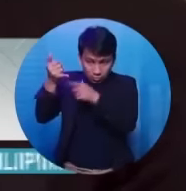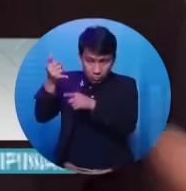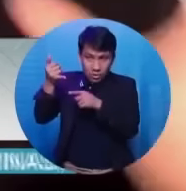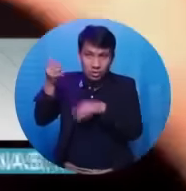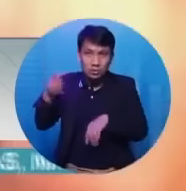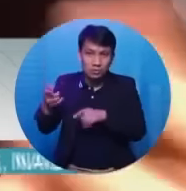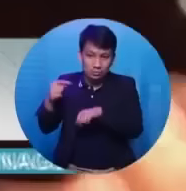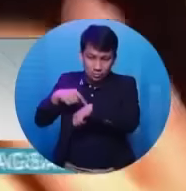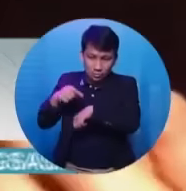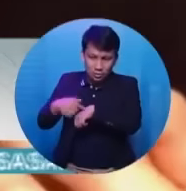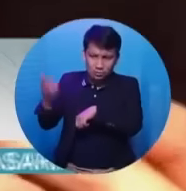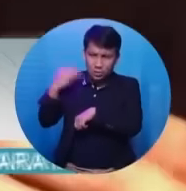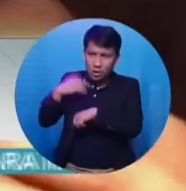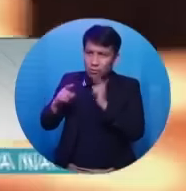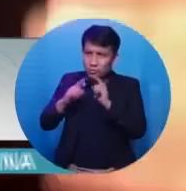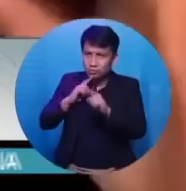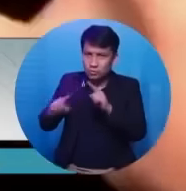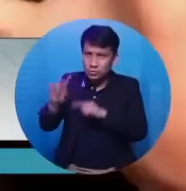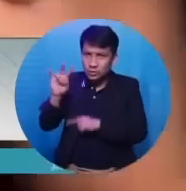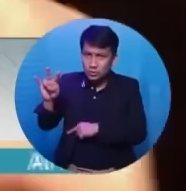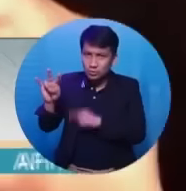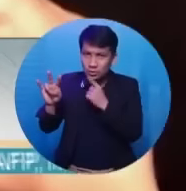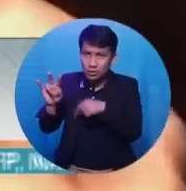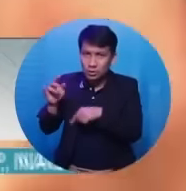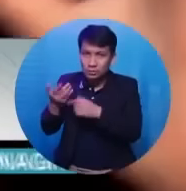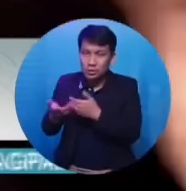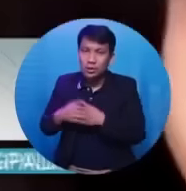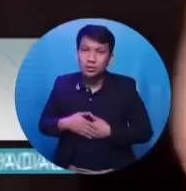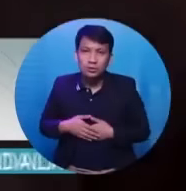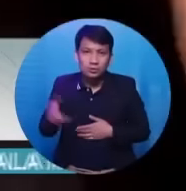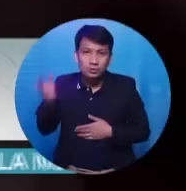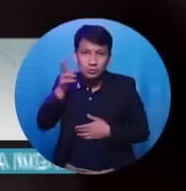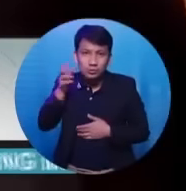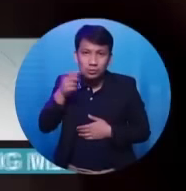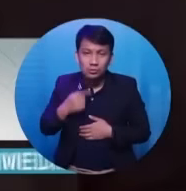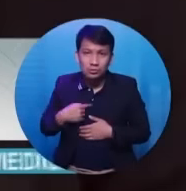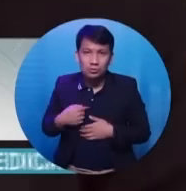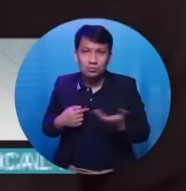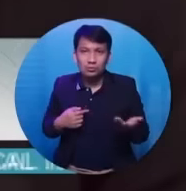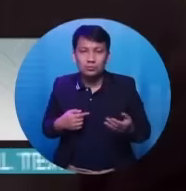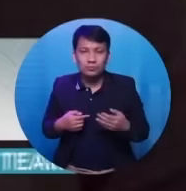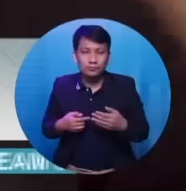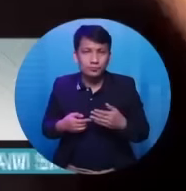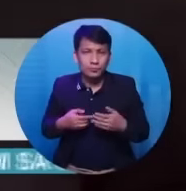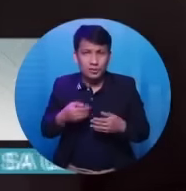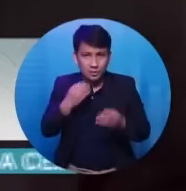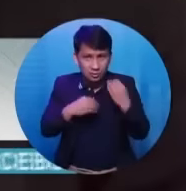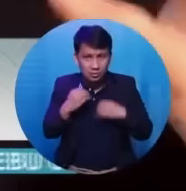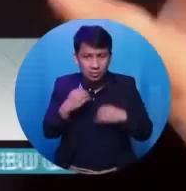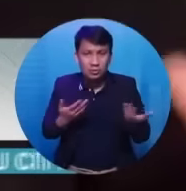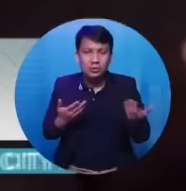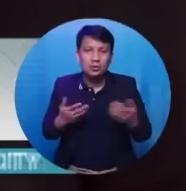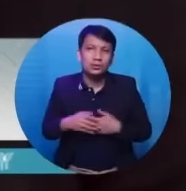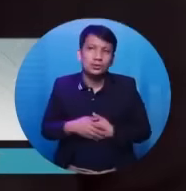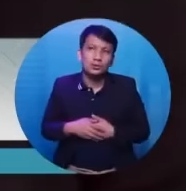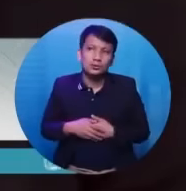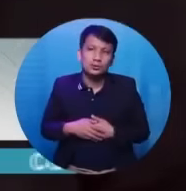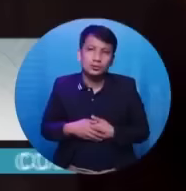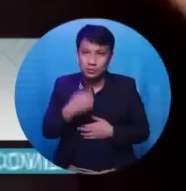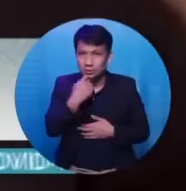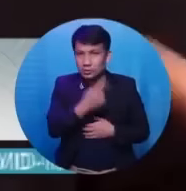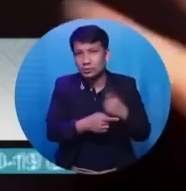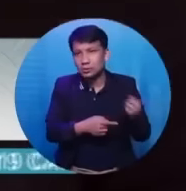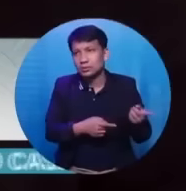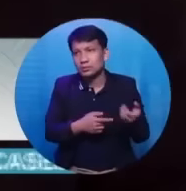siya ng 7. Tapos, Sir Raffy, ang narinig ko, babe, kumain ka na ba? At ganun-ganun. Narinig ko po talaga si